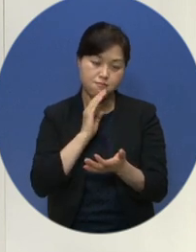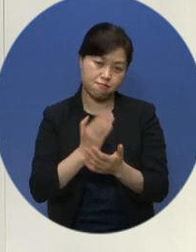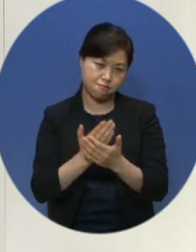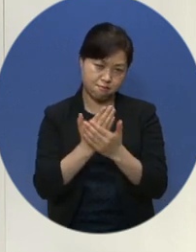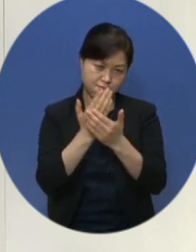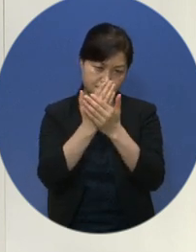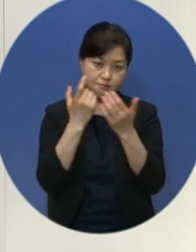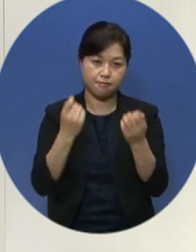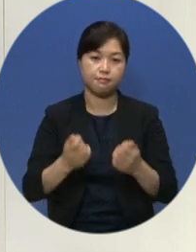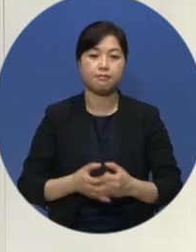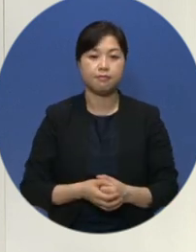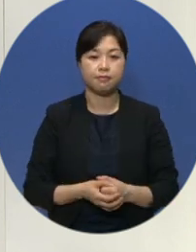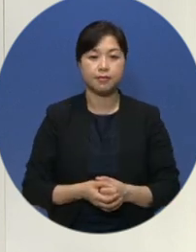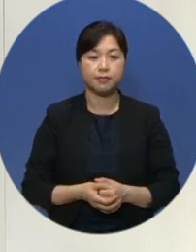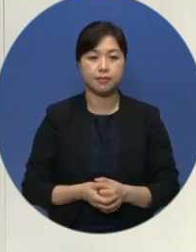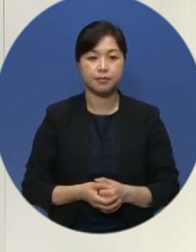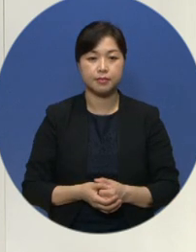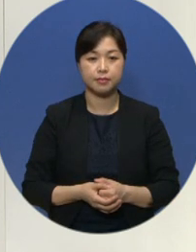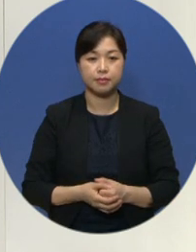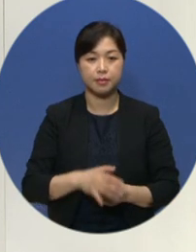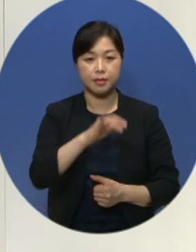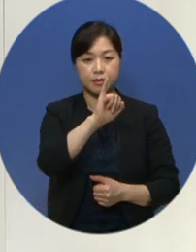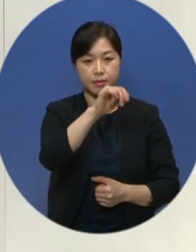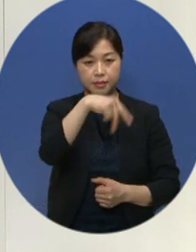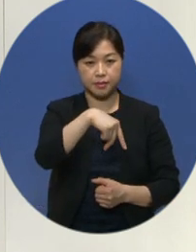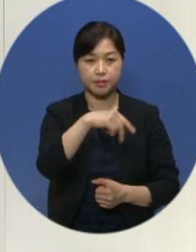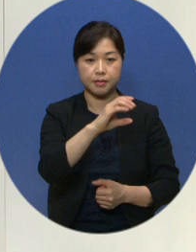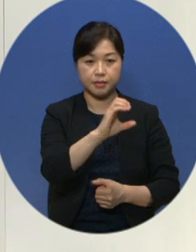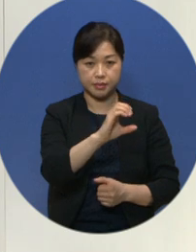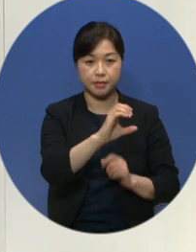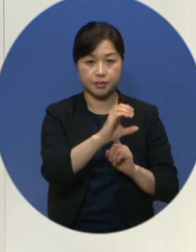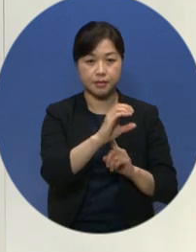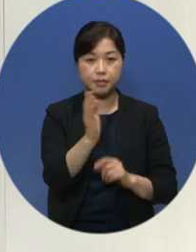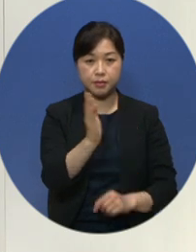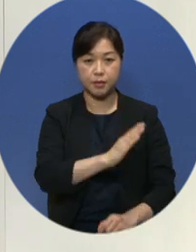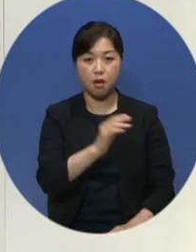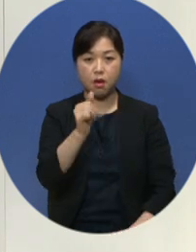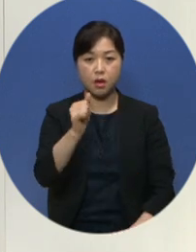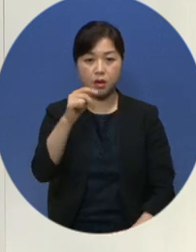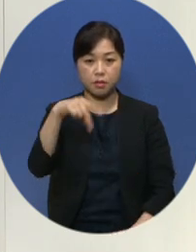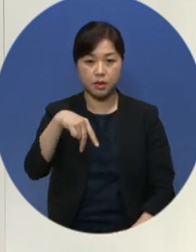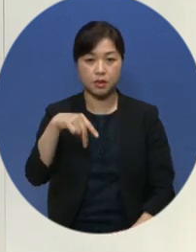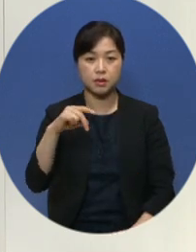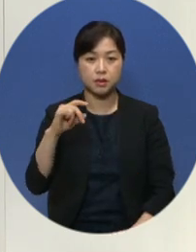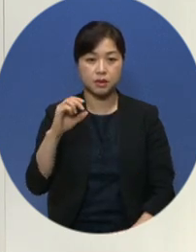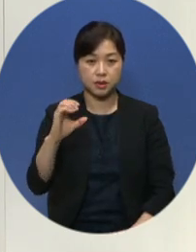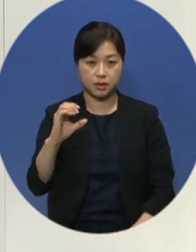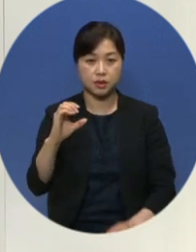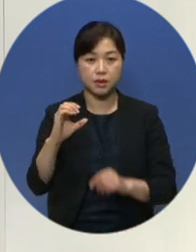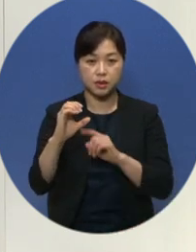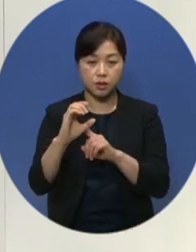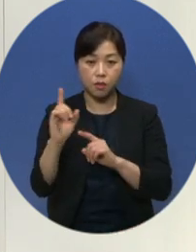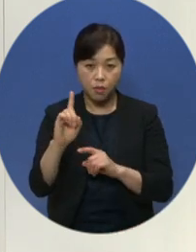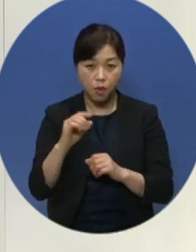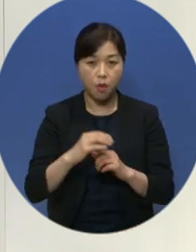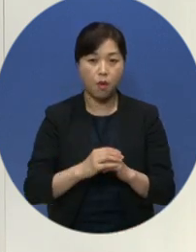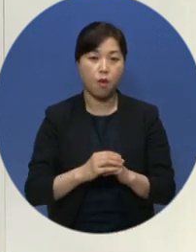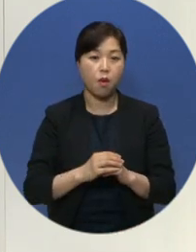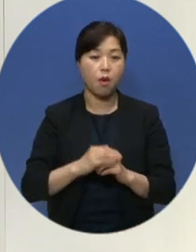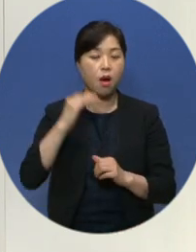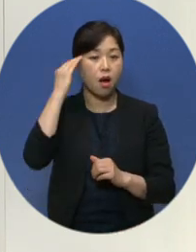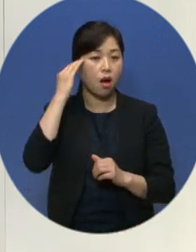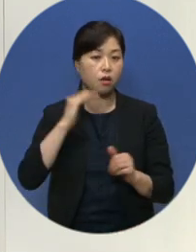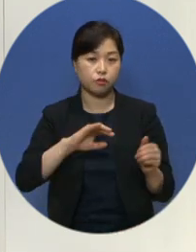있구요 그 ipc 라든지 그 abc 에서 어 코리아 즉 대한민국의